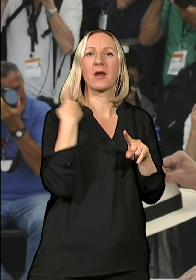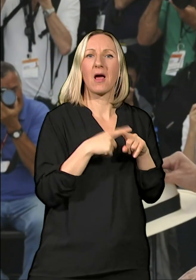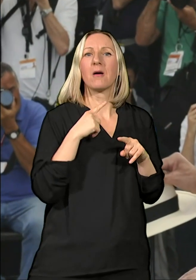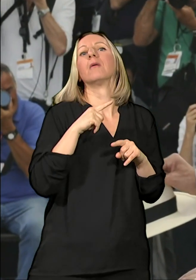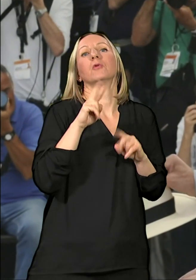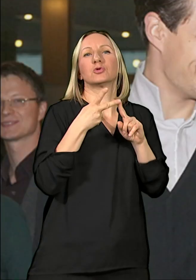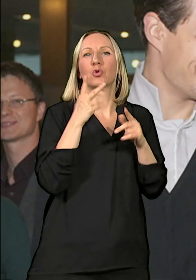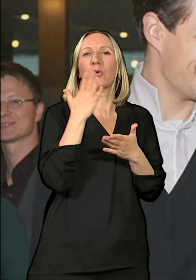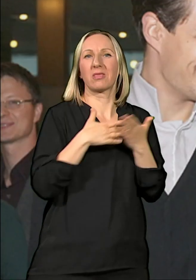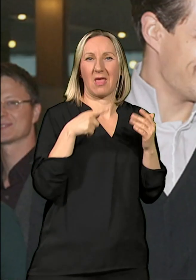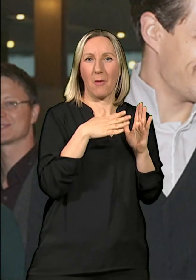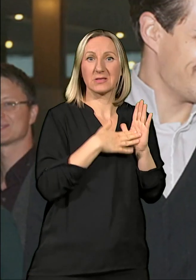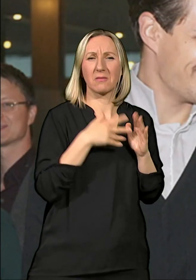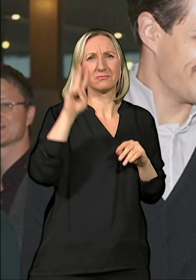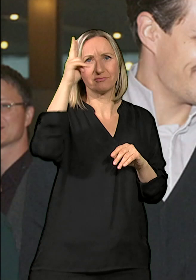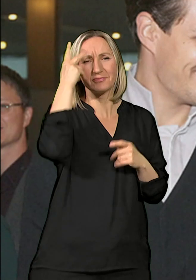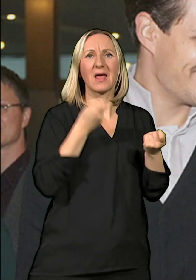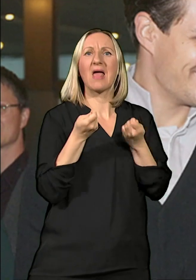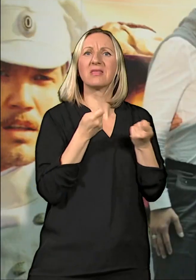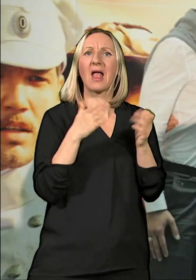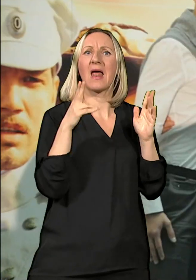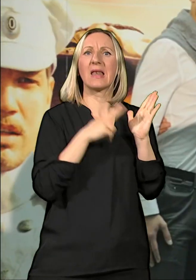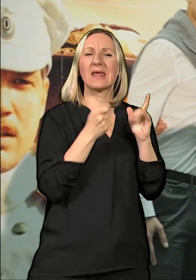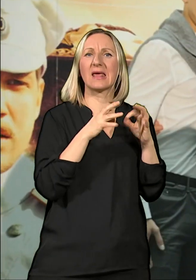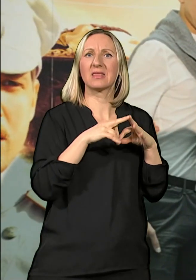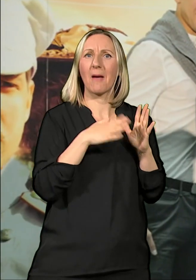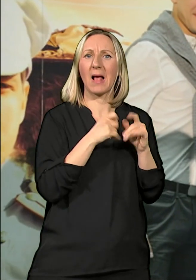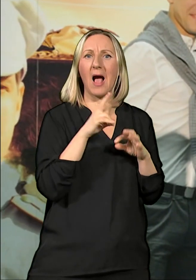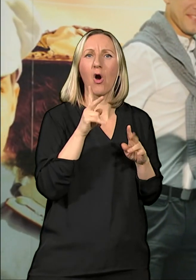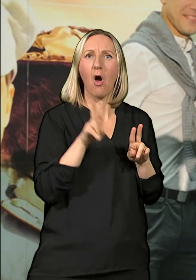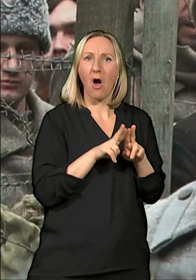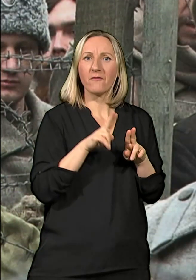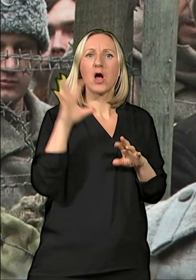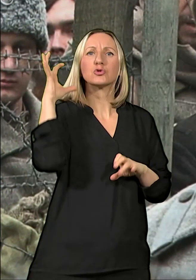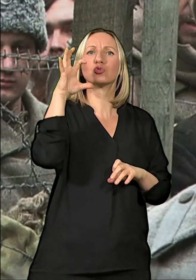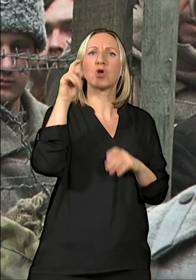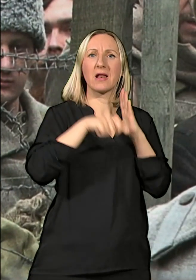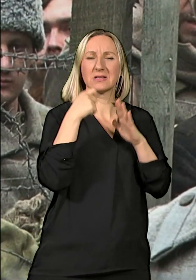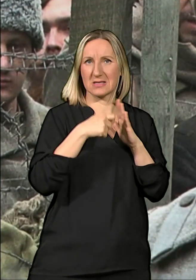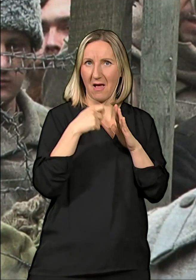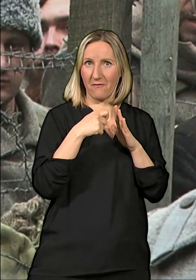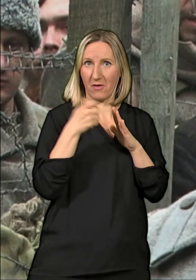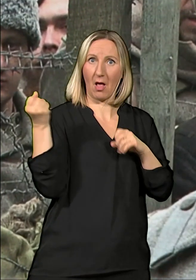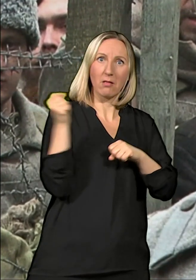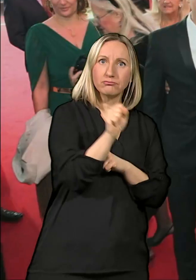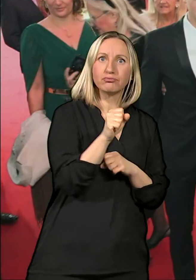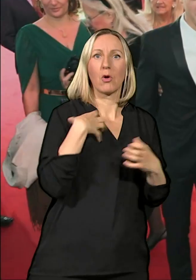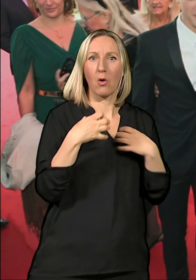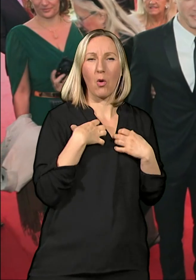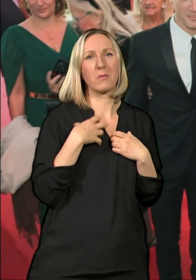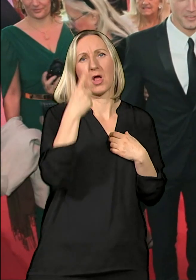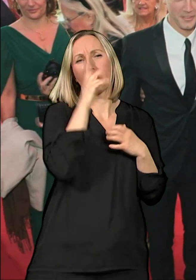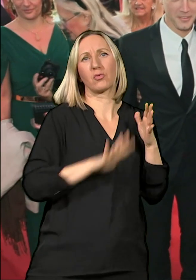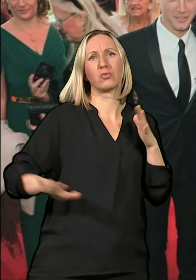Oskarovac Nikita Mihalkov dodeljuje mu veliku ulogu u filmu Sunčanica, nakon kojeg kreće u osvajanje ruske publike. Tamo